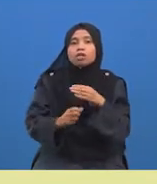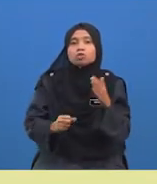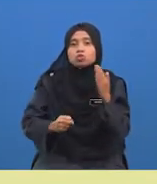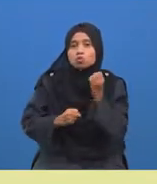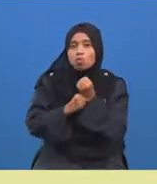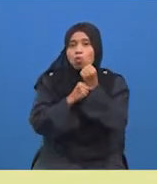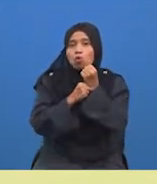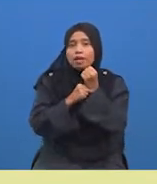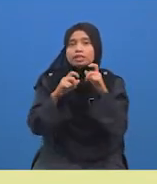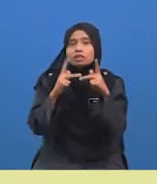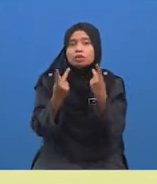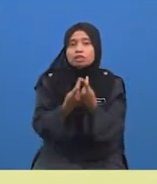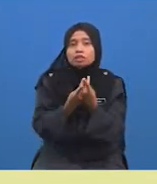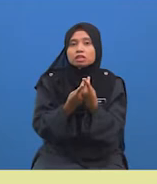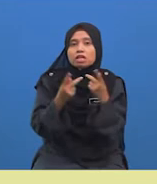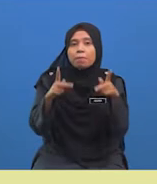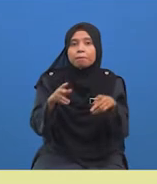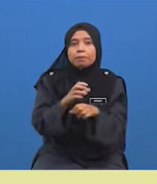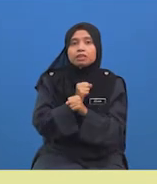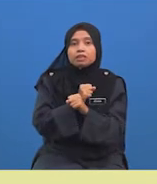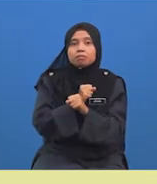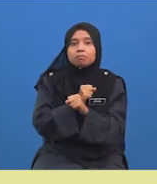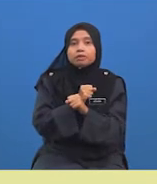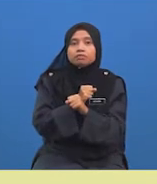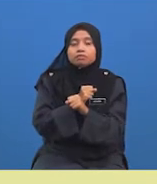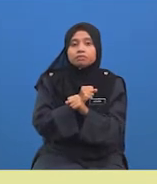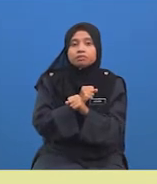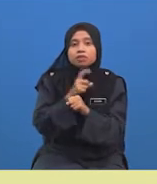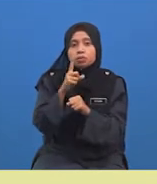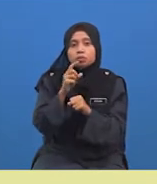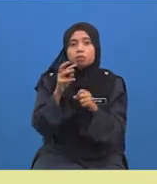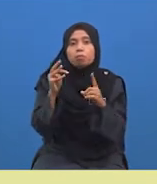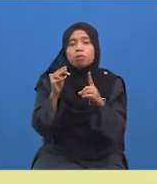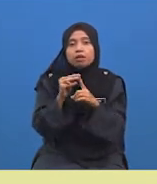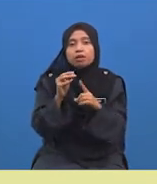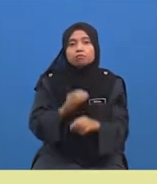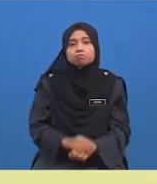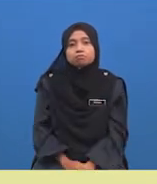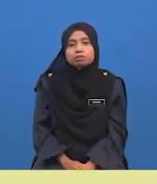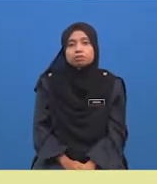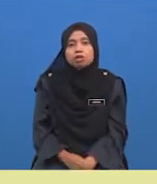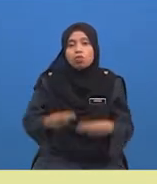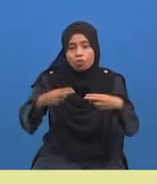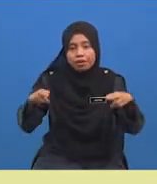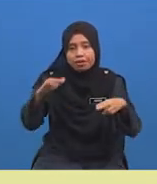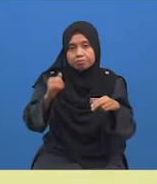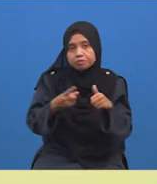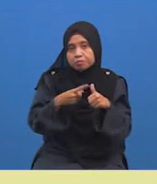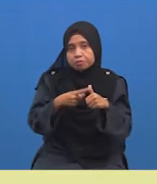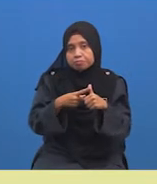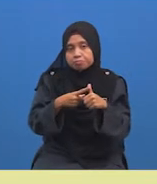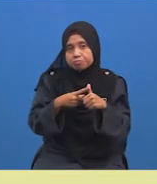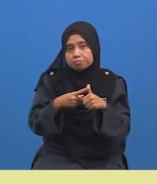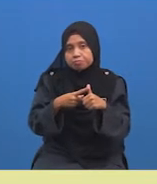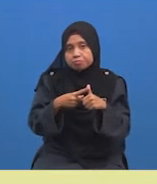sokongan keluarga. Pelajar mendapat markah untuk fakta 1 markah. Huraian yang pertama